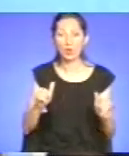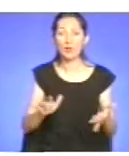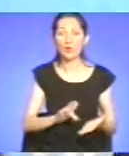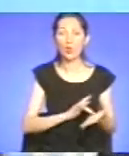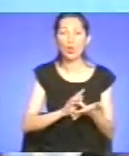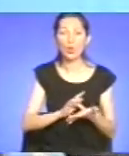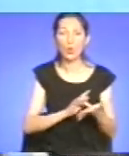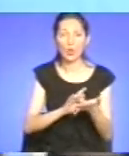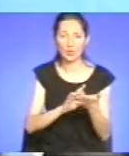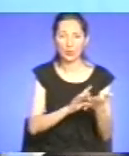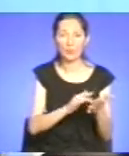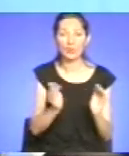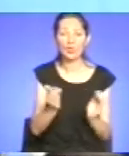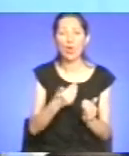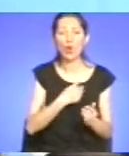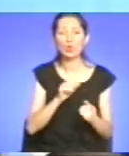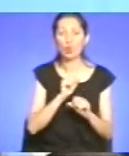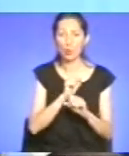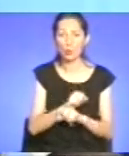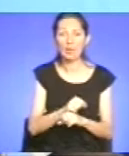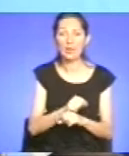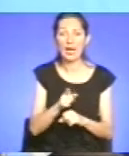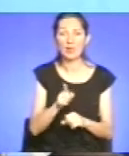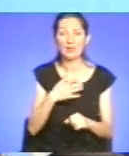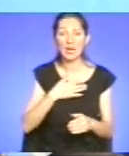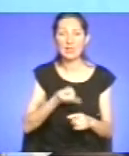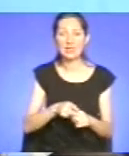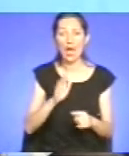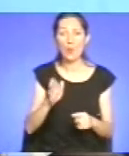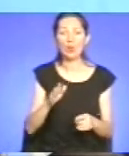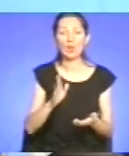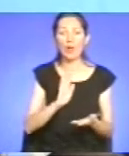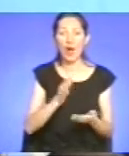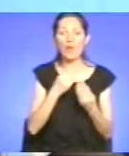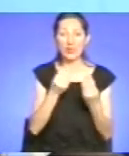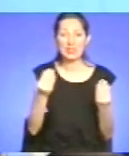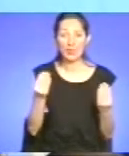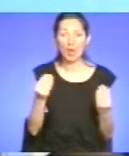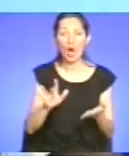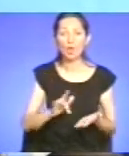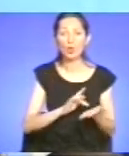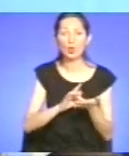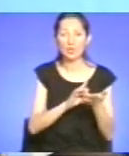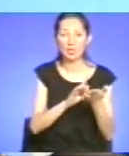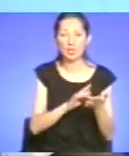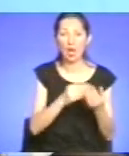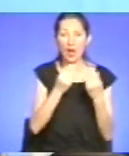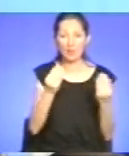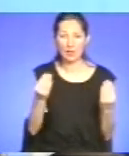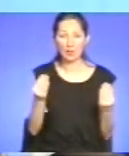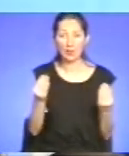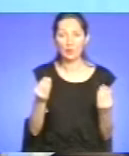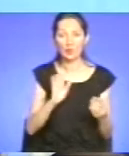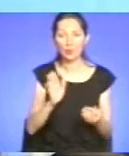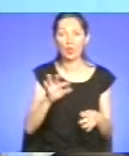туризму. Коротенько я хочу зупинитися, що в нас буде проходити виставка туристична. Виставка туристична